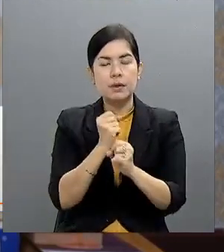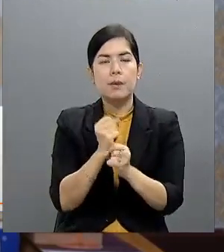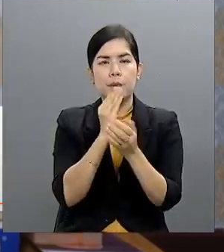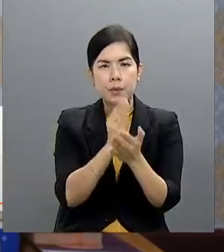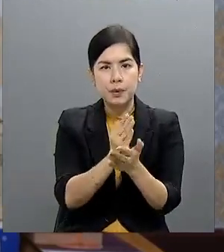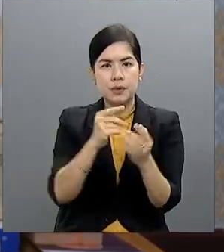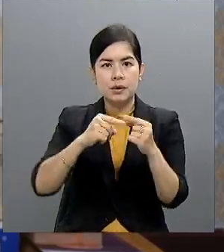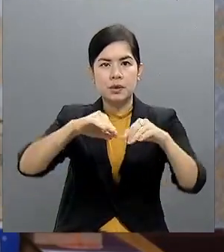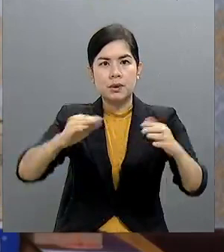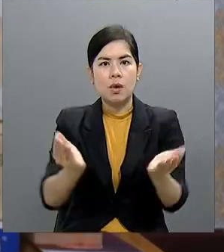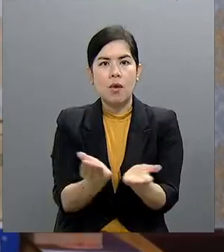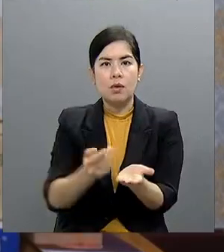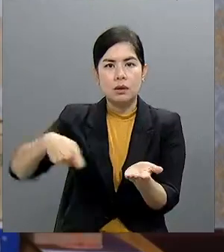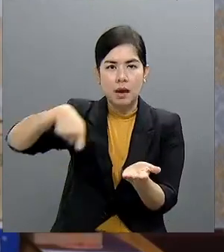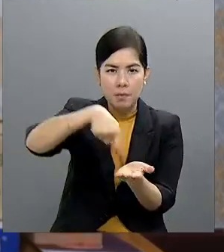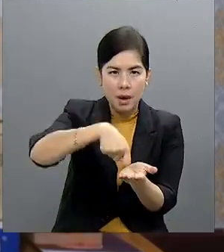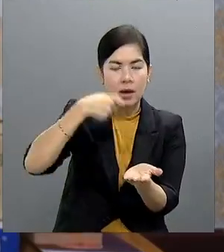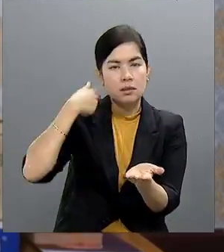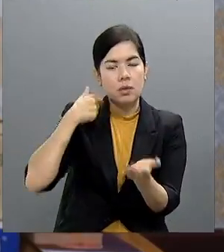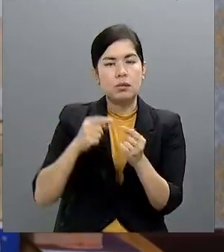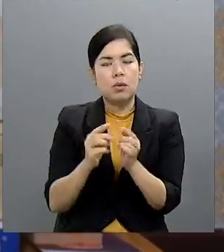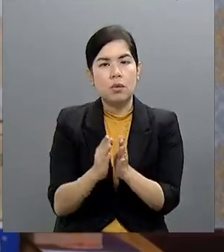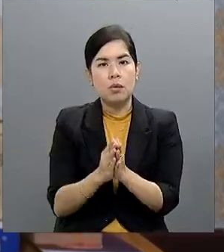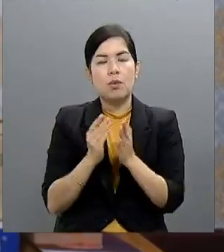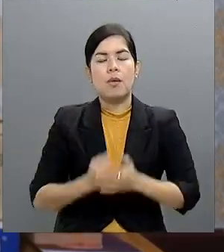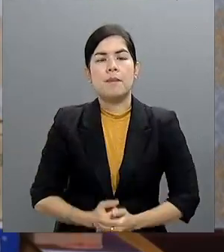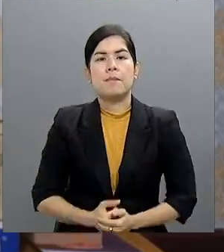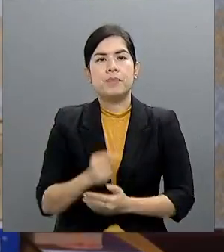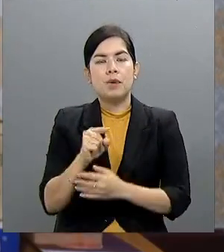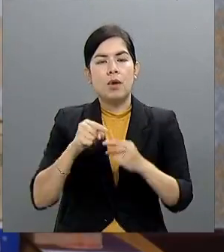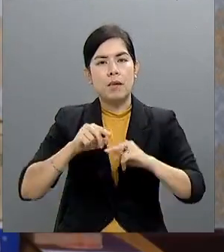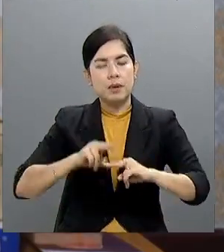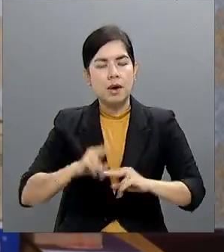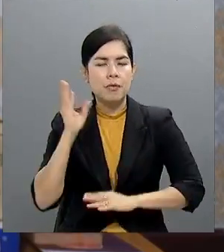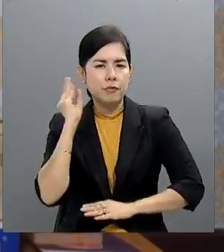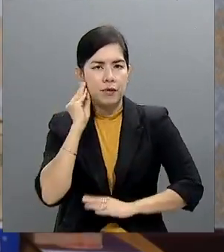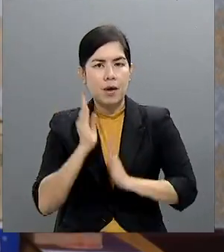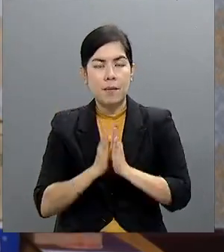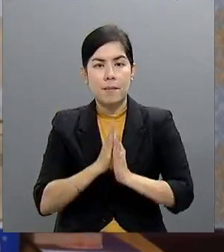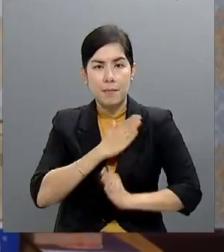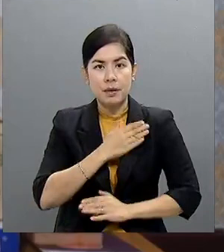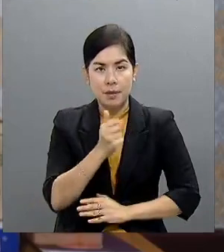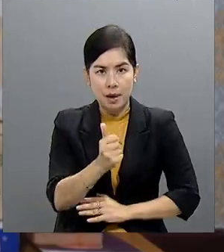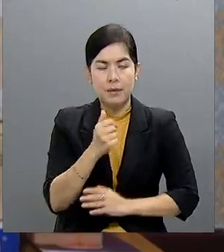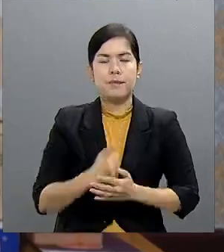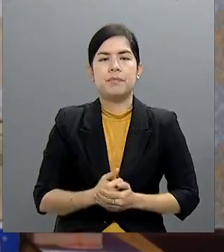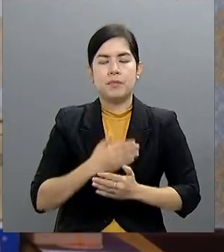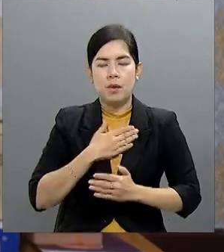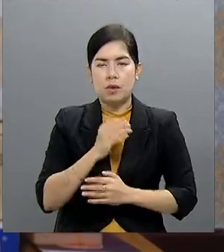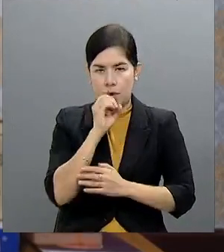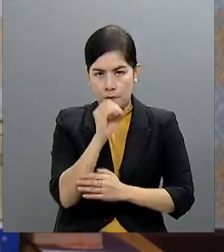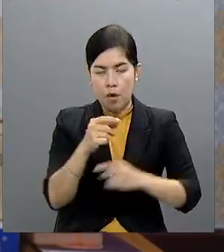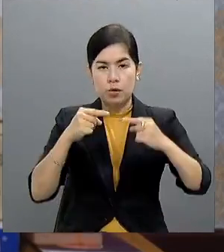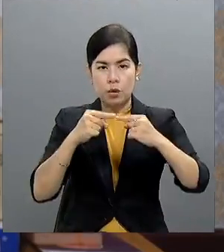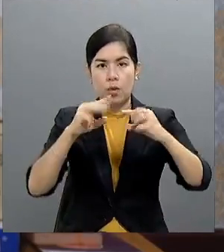าตามปกติได้ไหมก็ได้แจ้งให้กับทางวัดทุกวัดได้รับทราบแล้วว่าให้ปฏิบัติกิจ